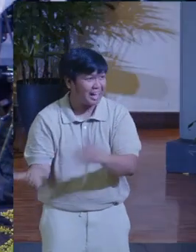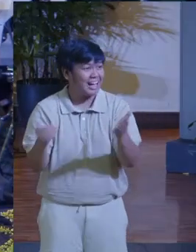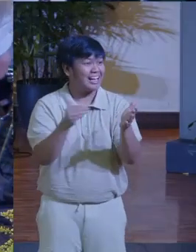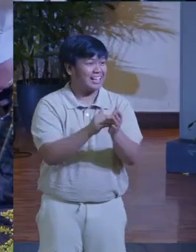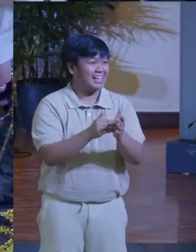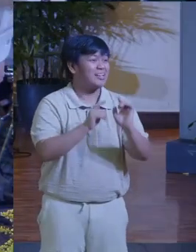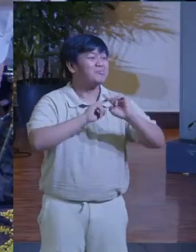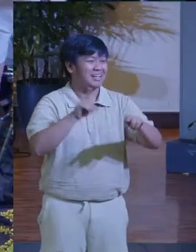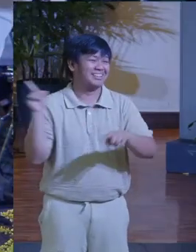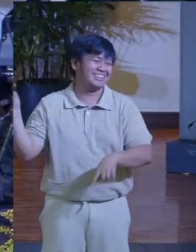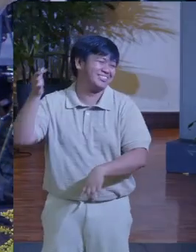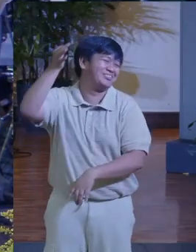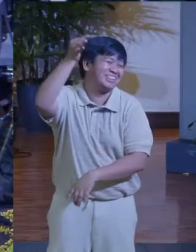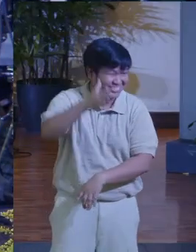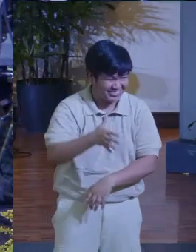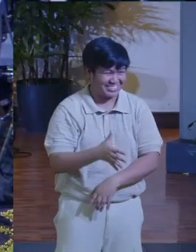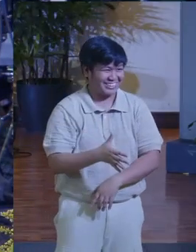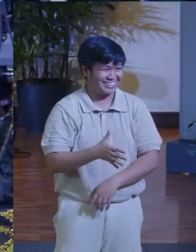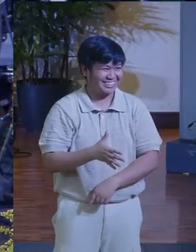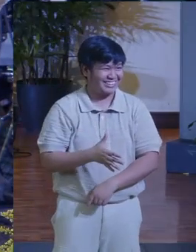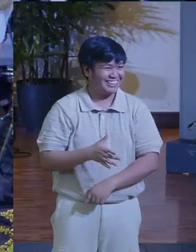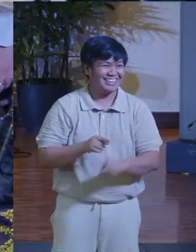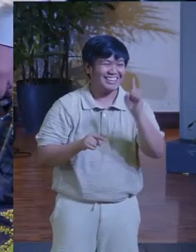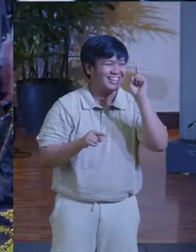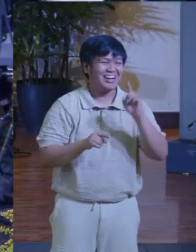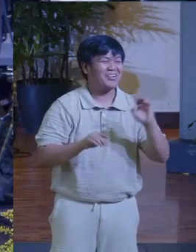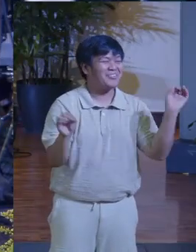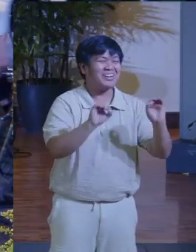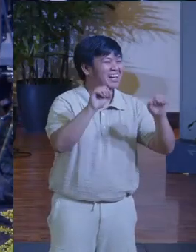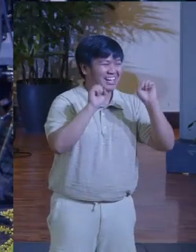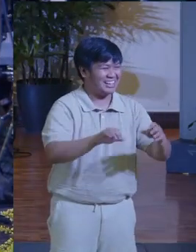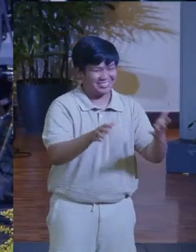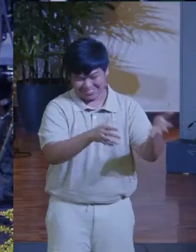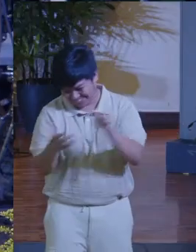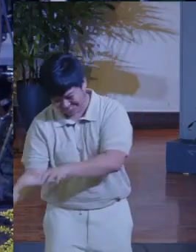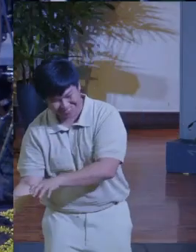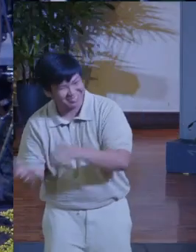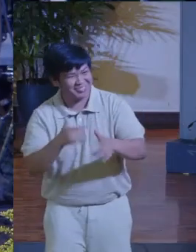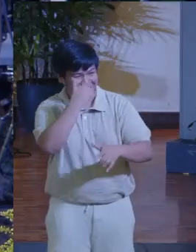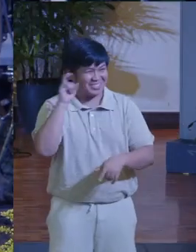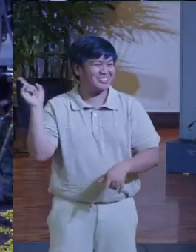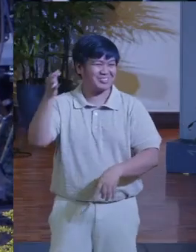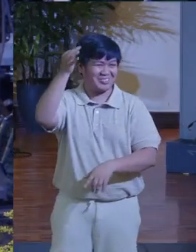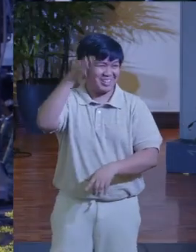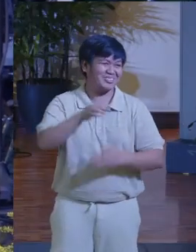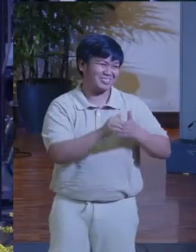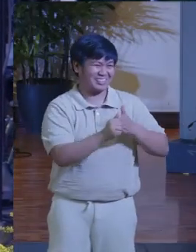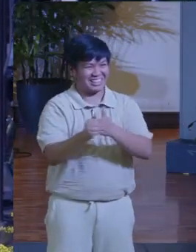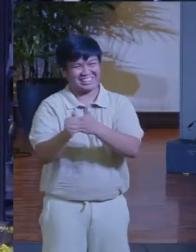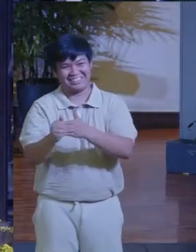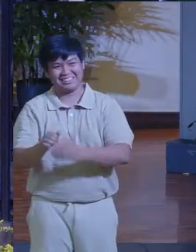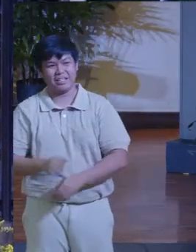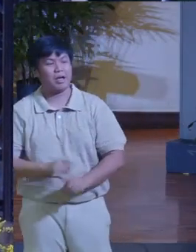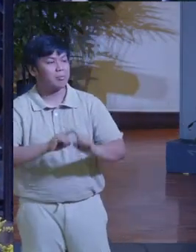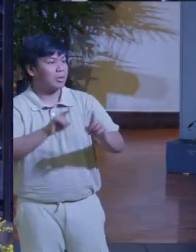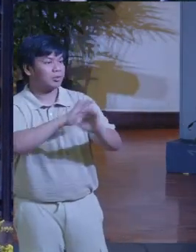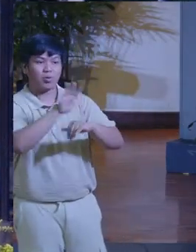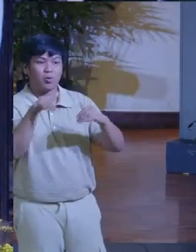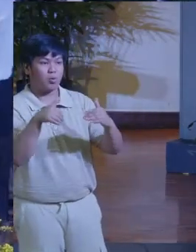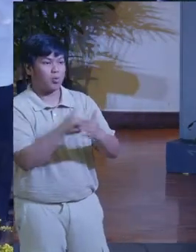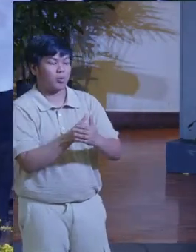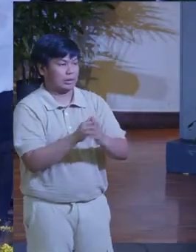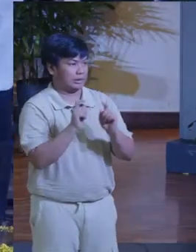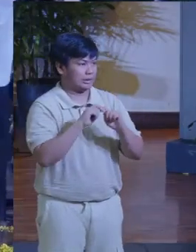lang ang pastor eh. Wala pong pwedeng maglubog sa akin. Pero yung bawat isa na aking